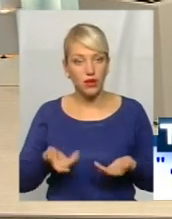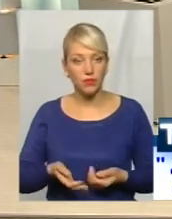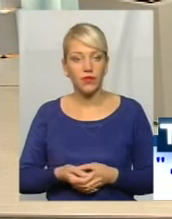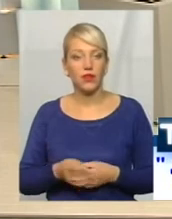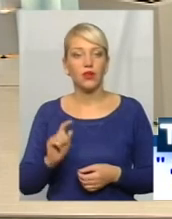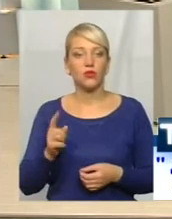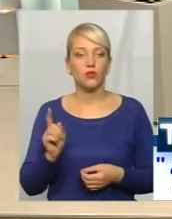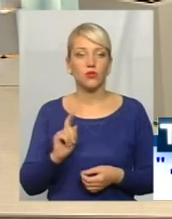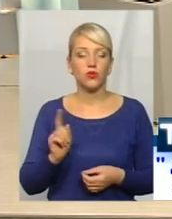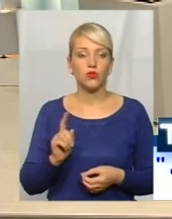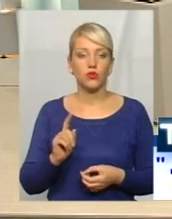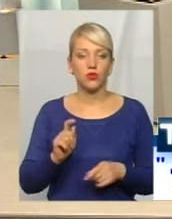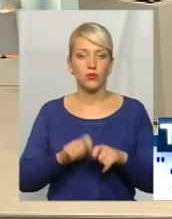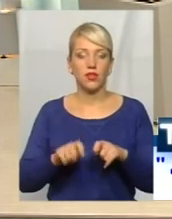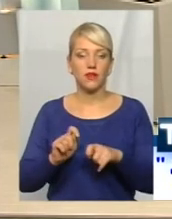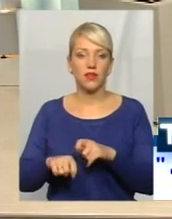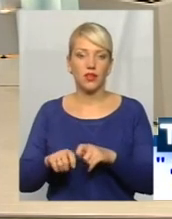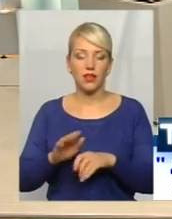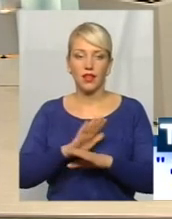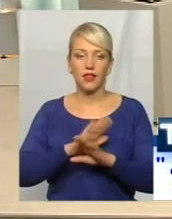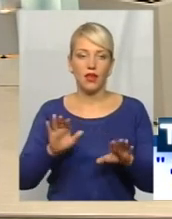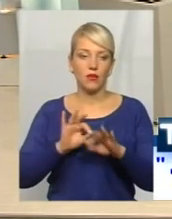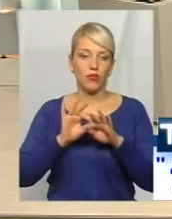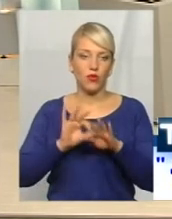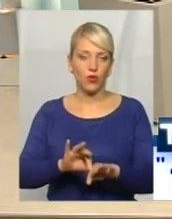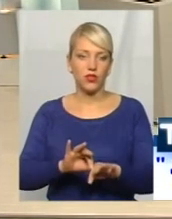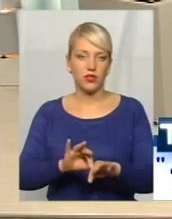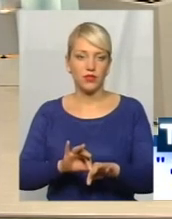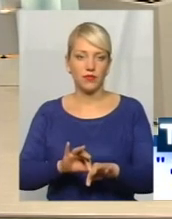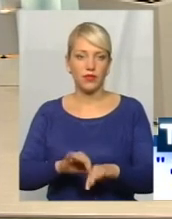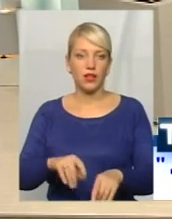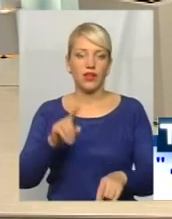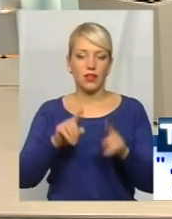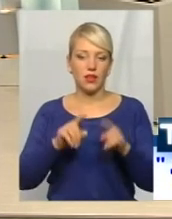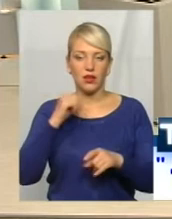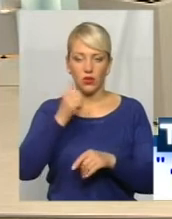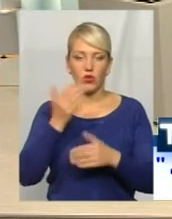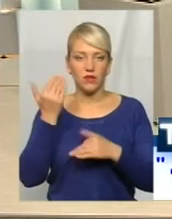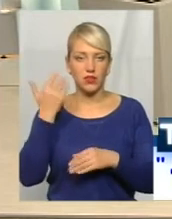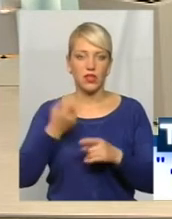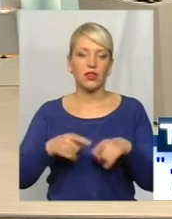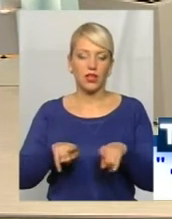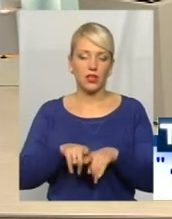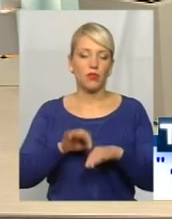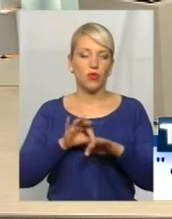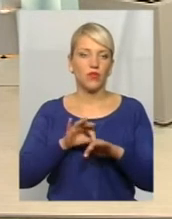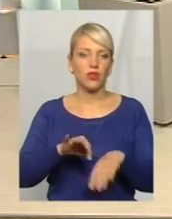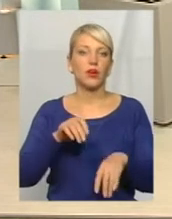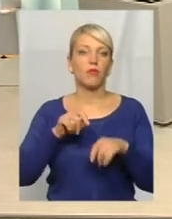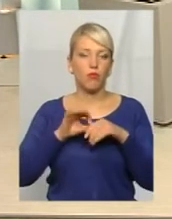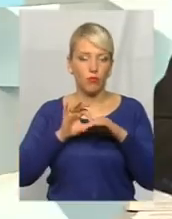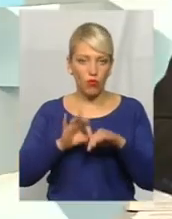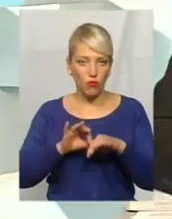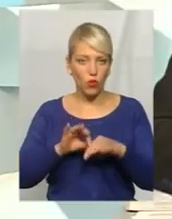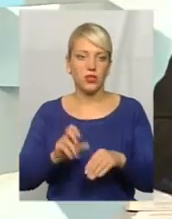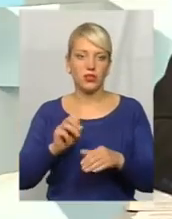Тому що перевірки не проводяться. Декілька років назад такі перевірки проводилися, суми штрафів